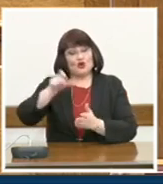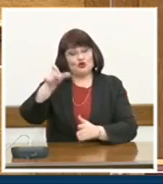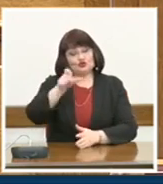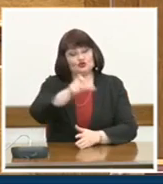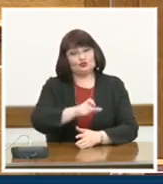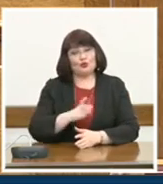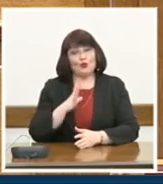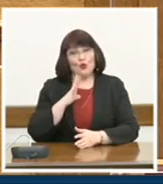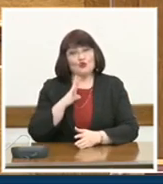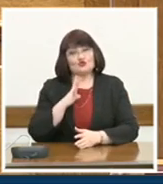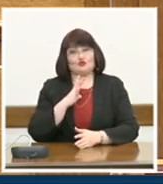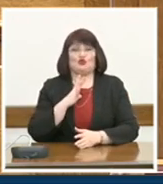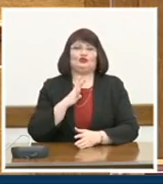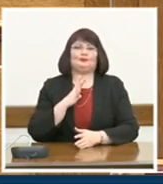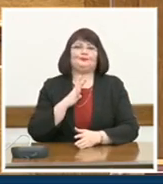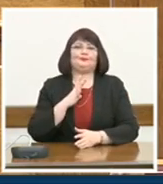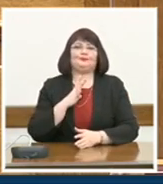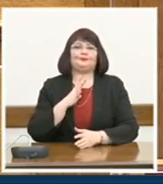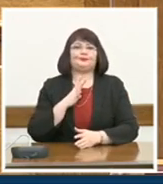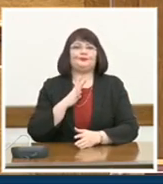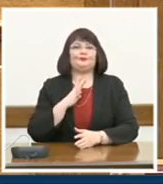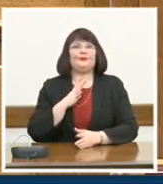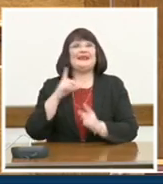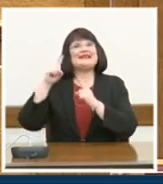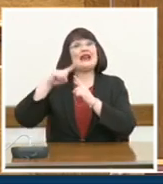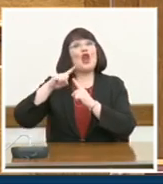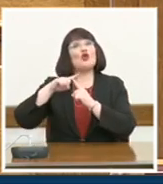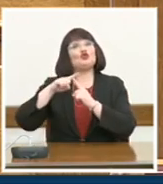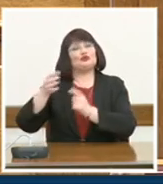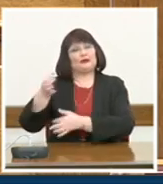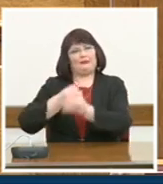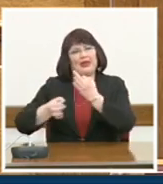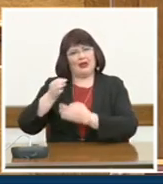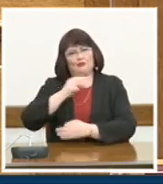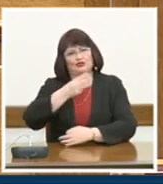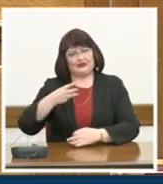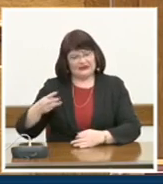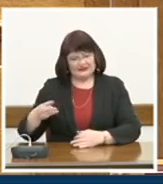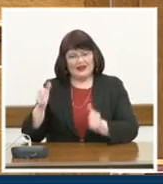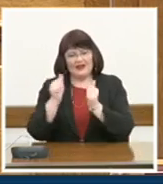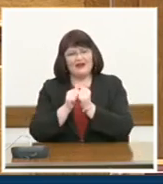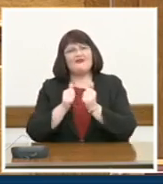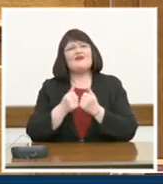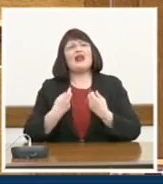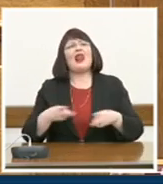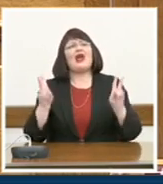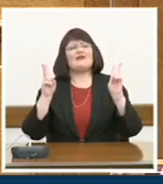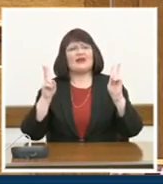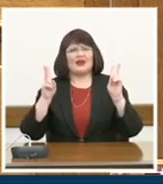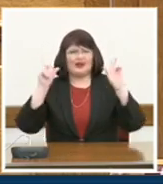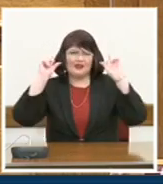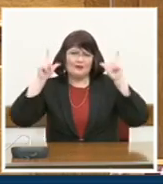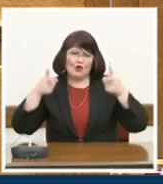απεμπολεί, που είπατε εσείς κύριε Τσακαλώτου. Για τη φιλελεύθερη ευρωπαϊκή δημοκρατία,